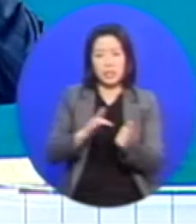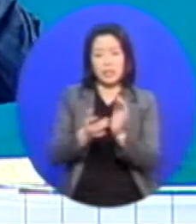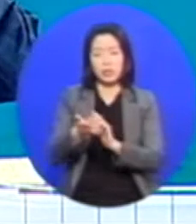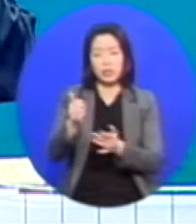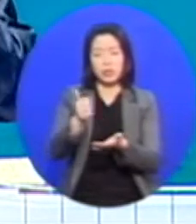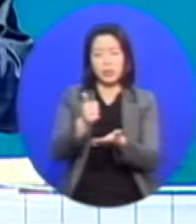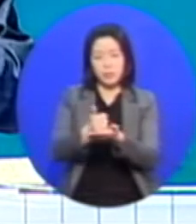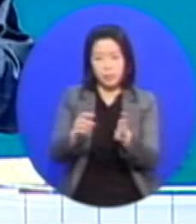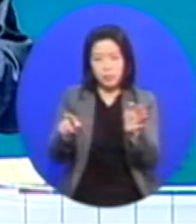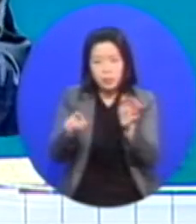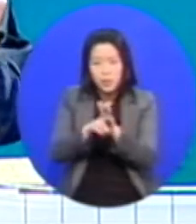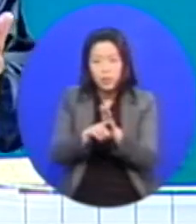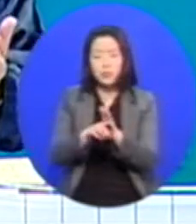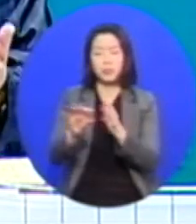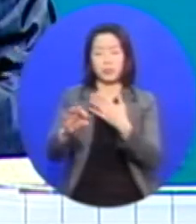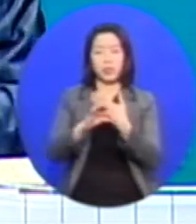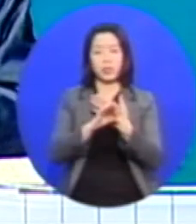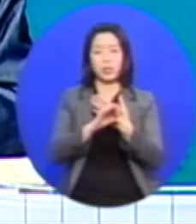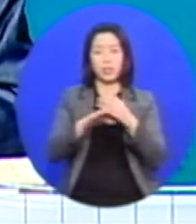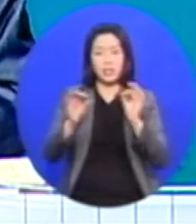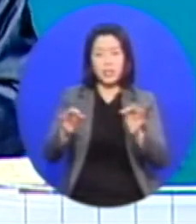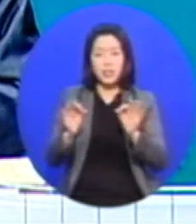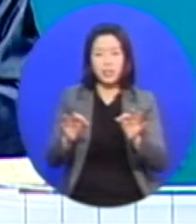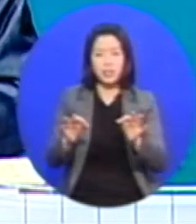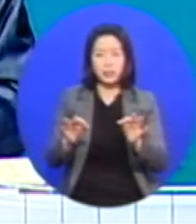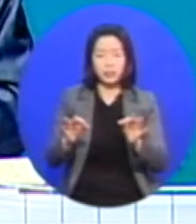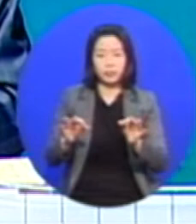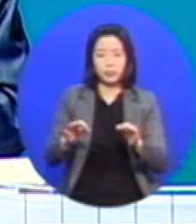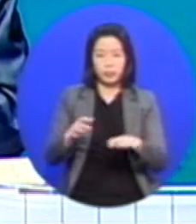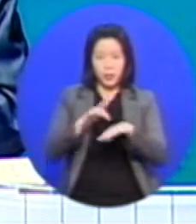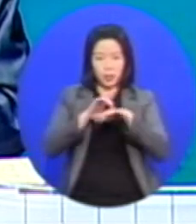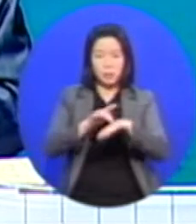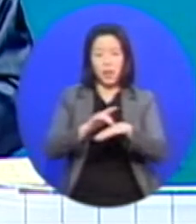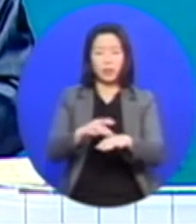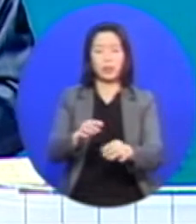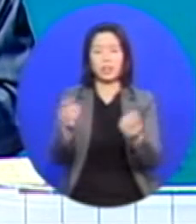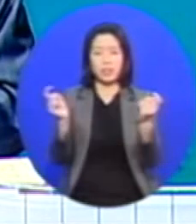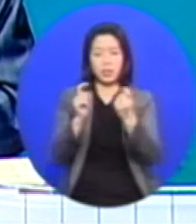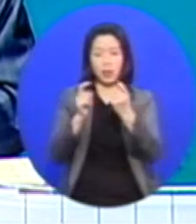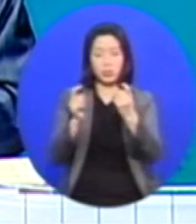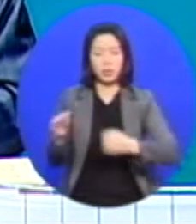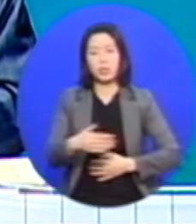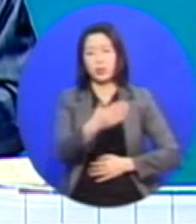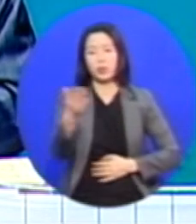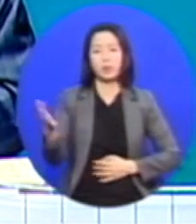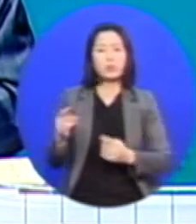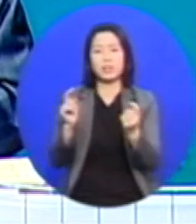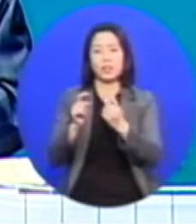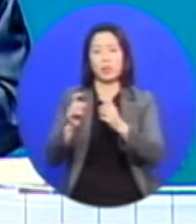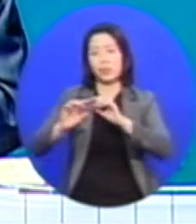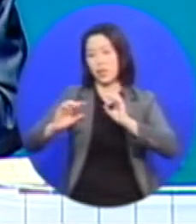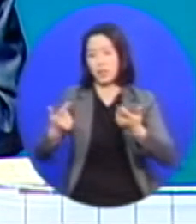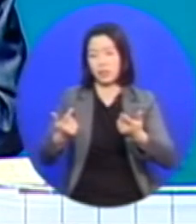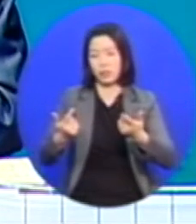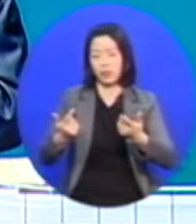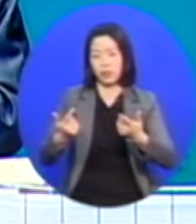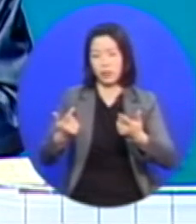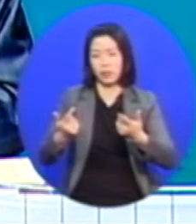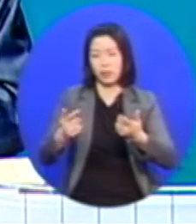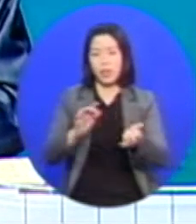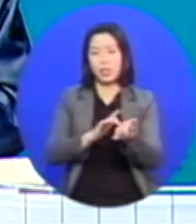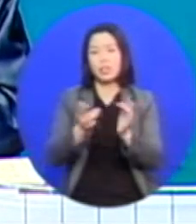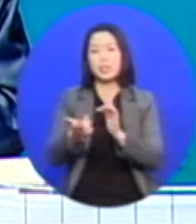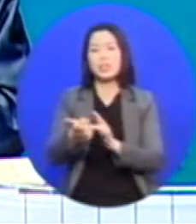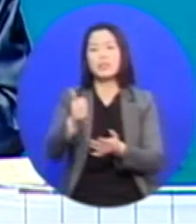예수님을 미드 시계 되면 이제는 마교에 싸움은 여러분의 싸움이 아닙니다 예수님과